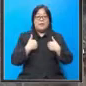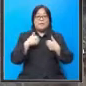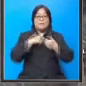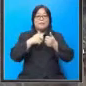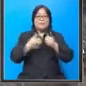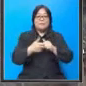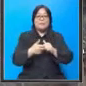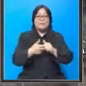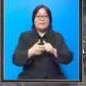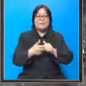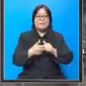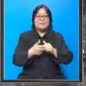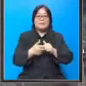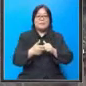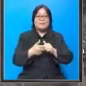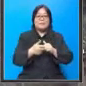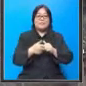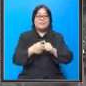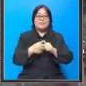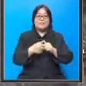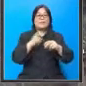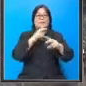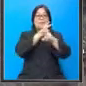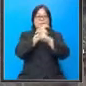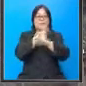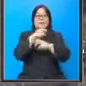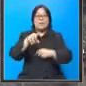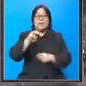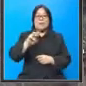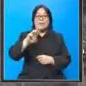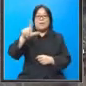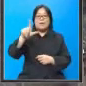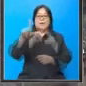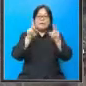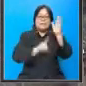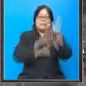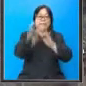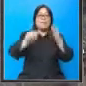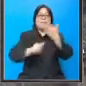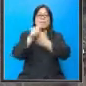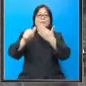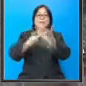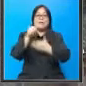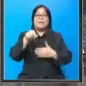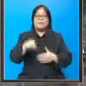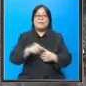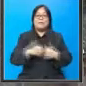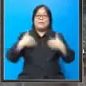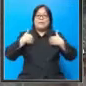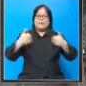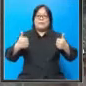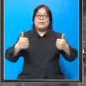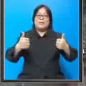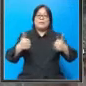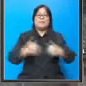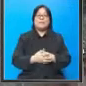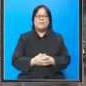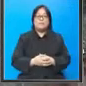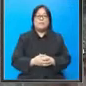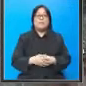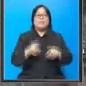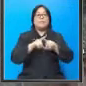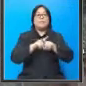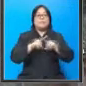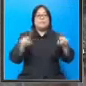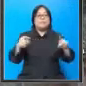isu ah apa nih poinnya ya email yang terlalu tinggi yang membahayakan makanan kesehatan negara kita